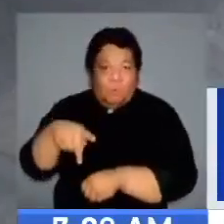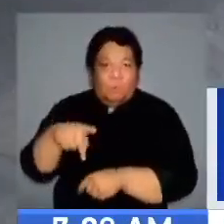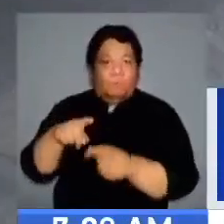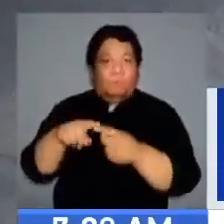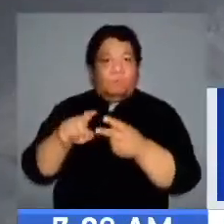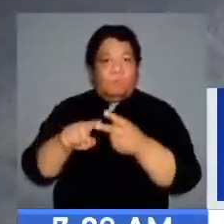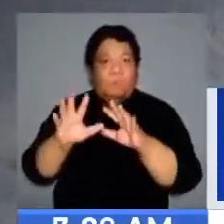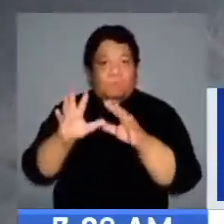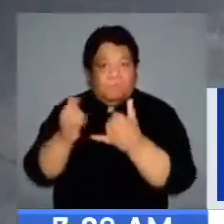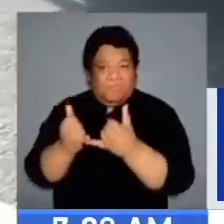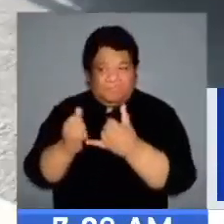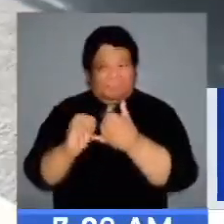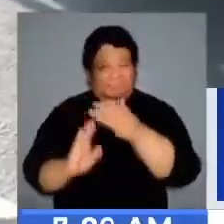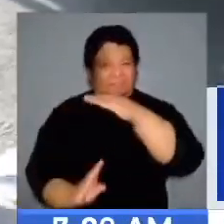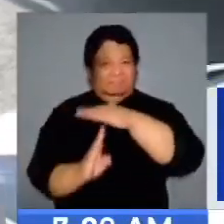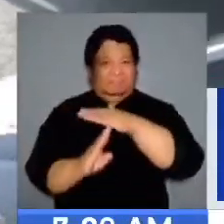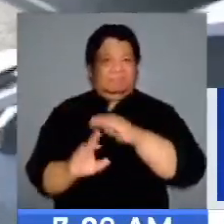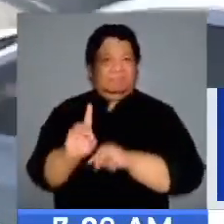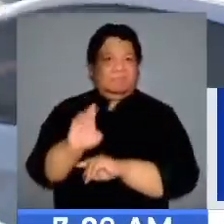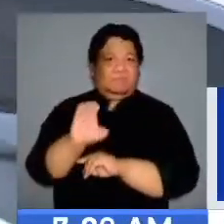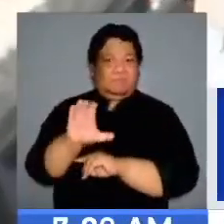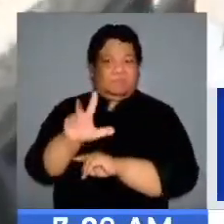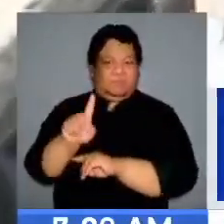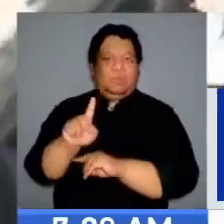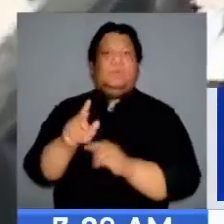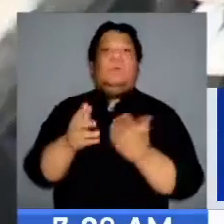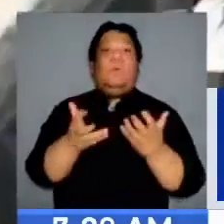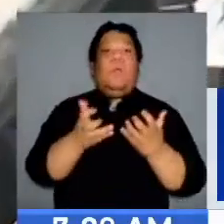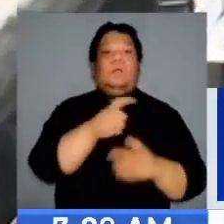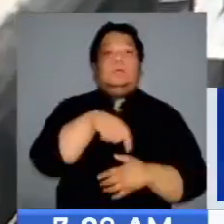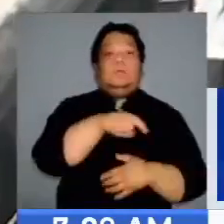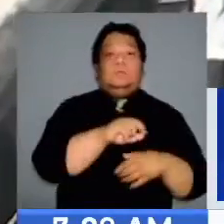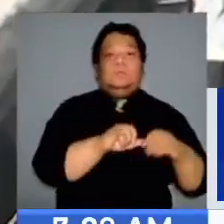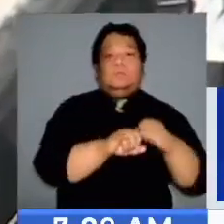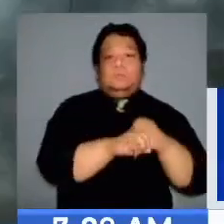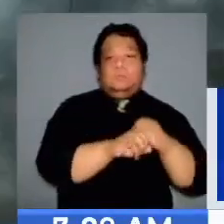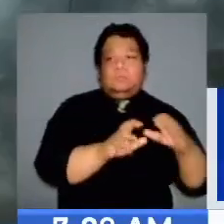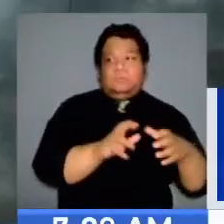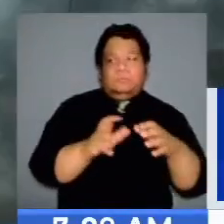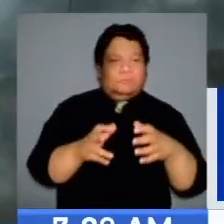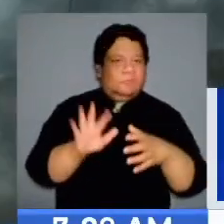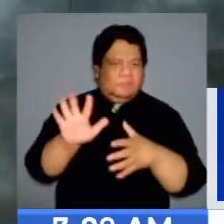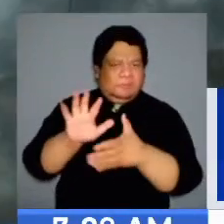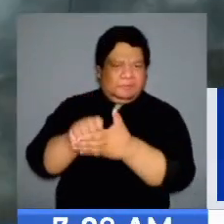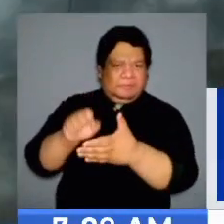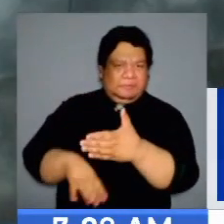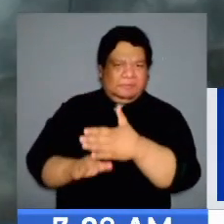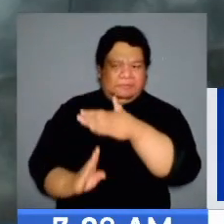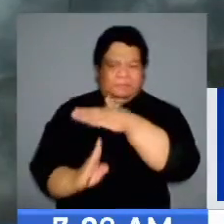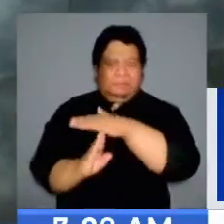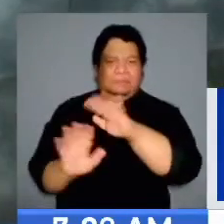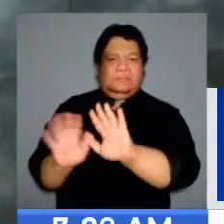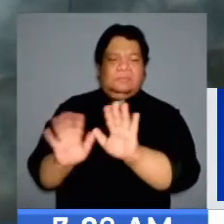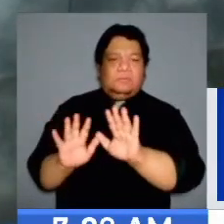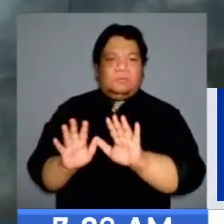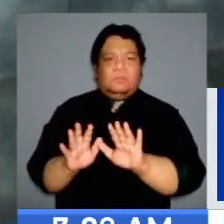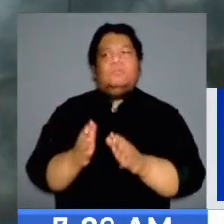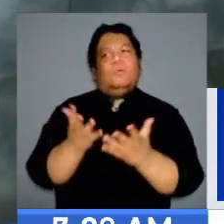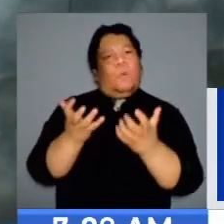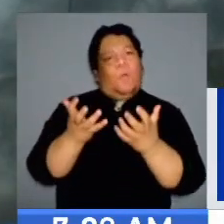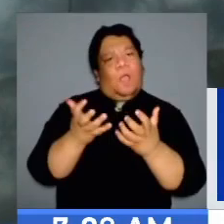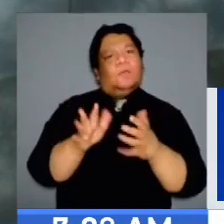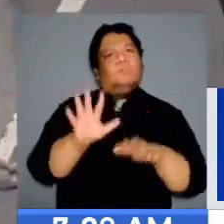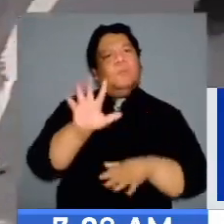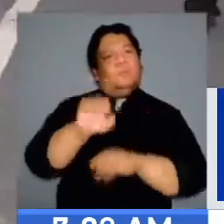ng rehabilitasyon ng mga jeepney sa halip na i-require na bumili sila ng mga bagong sasakyan. Sabi naman ng LTFRB, wala